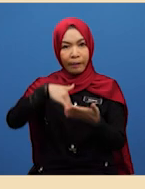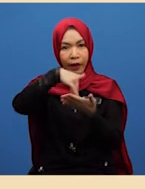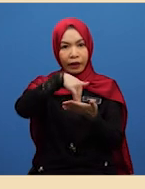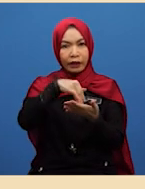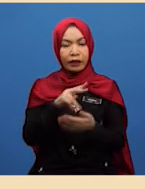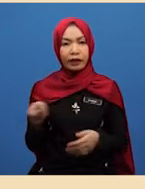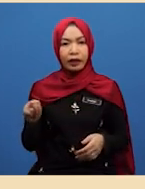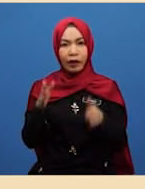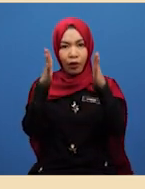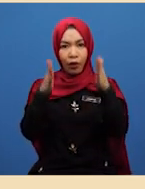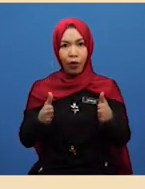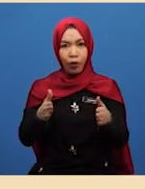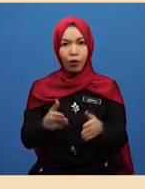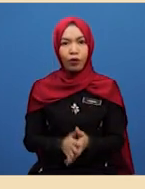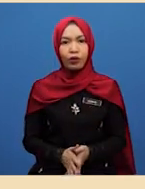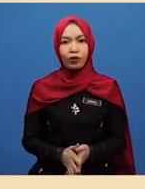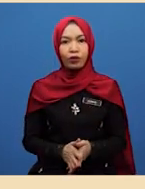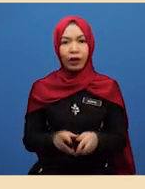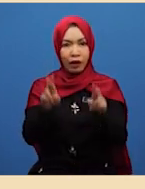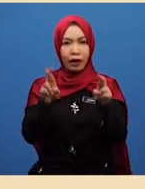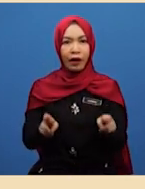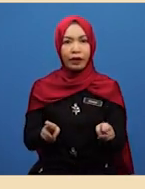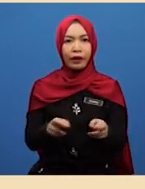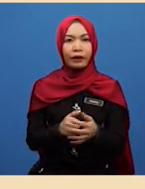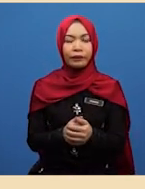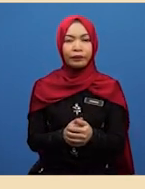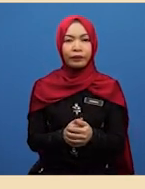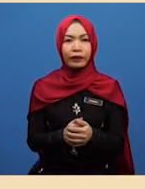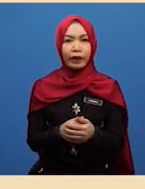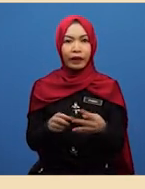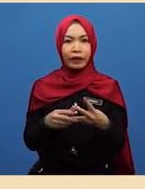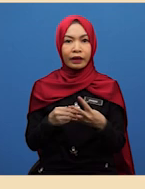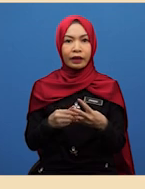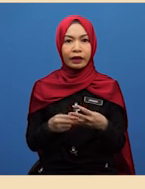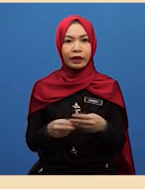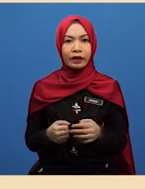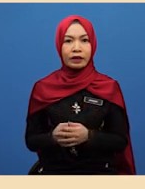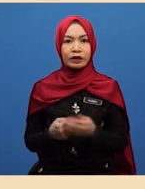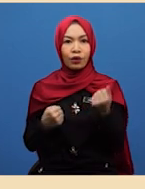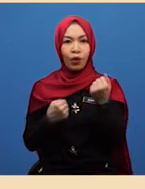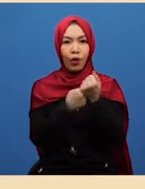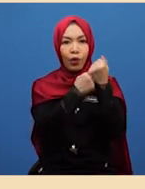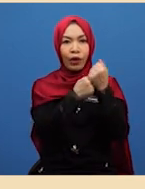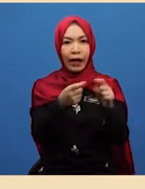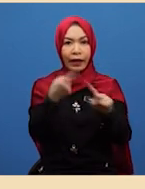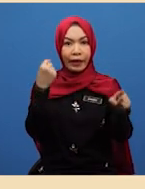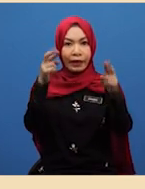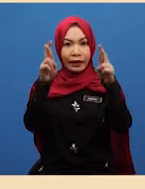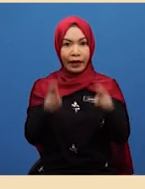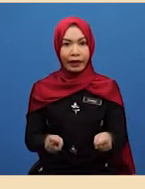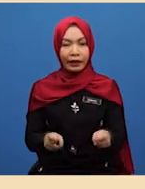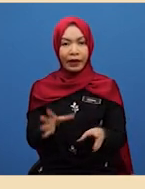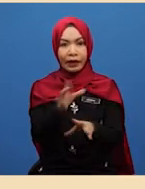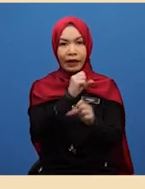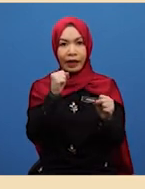tempatan. Tiga, memperolehi sokongan masyarakat tempatan. Yang keempat, mengambil